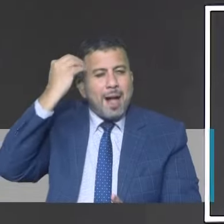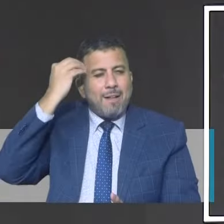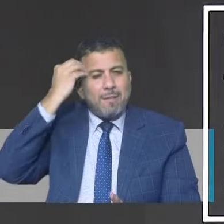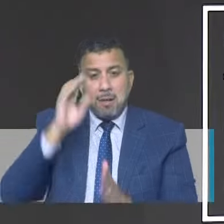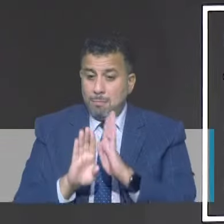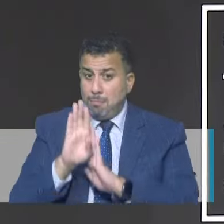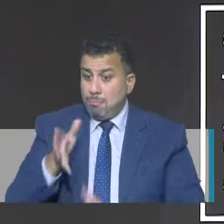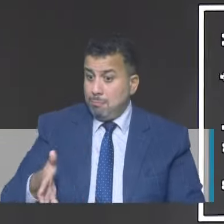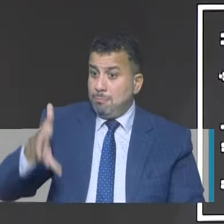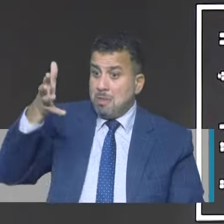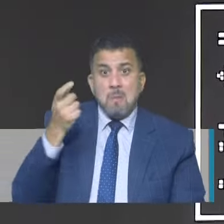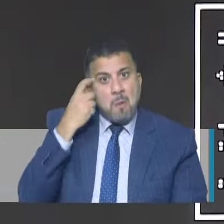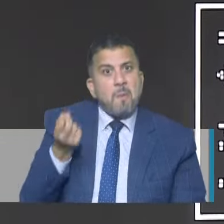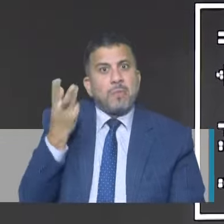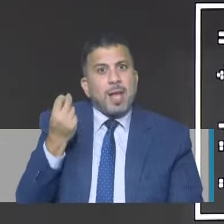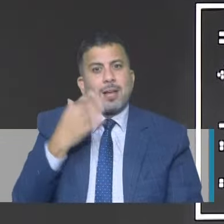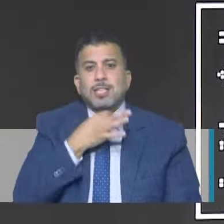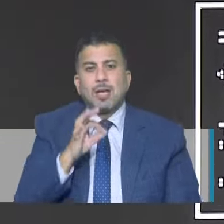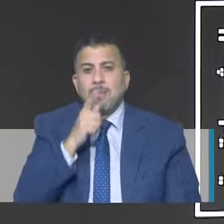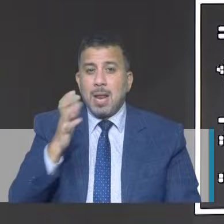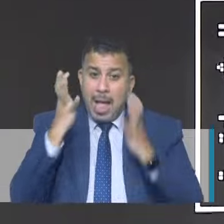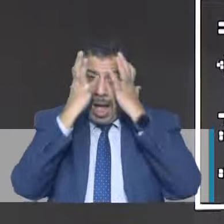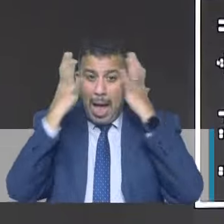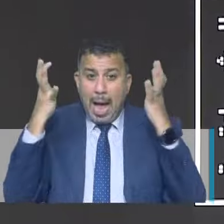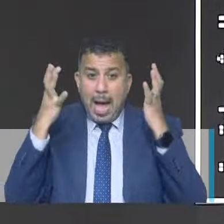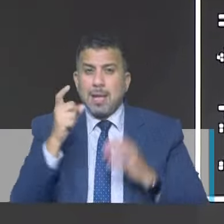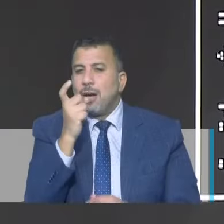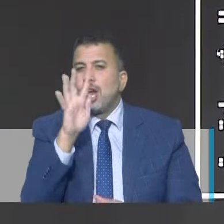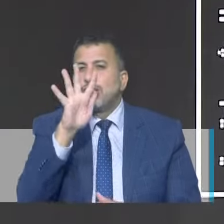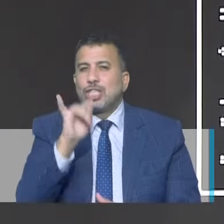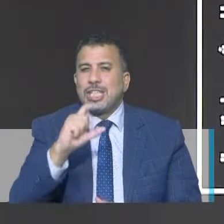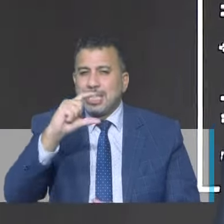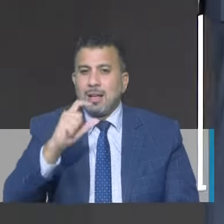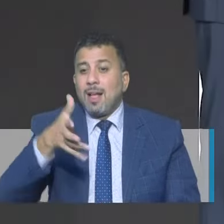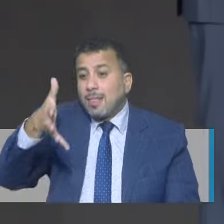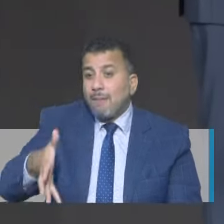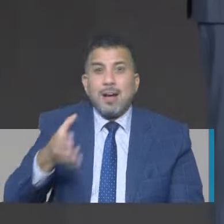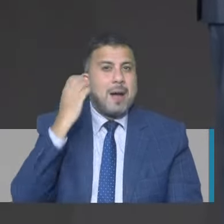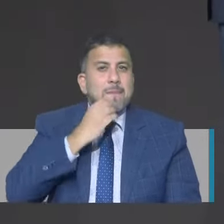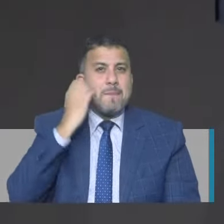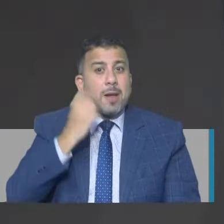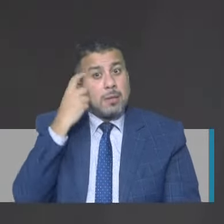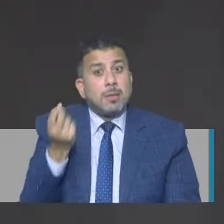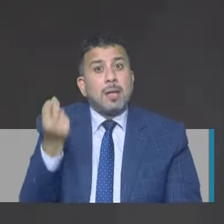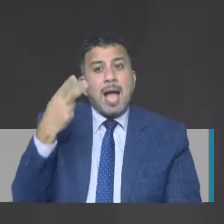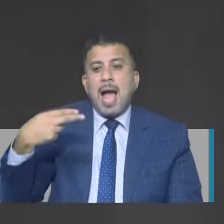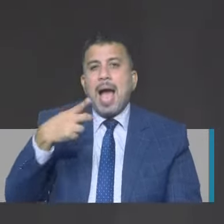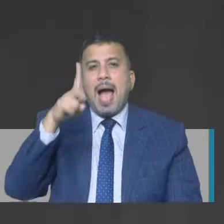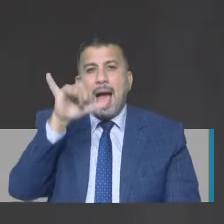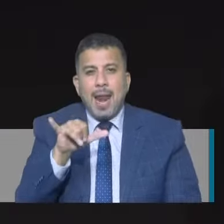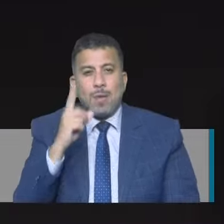الصاعده من المبتكرين حاور العالم والبروفيسور رشيد اليزمي الطفله الاماراتيه المخترع حميد